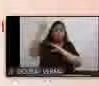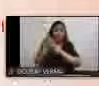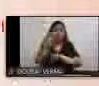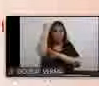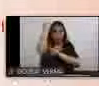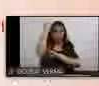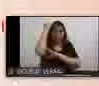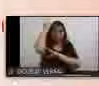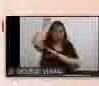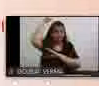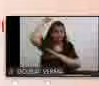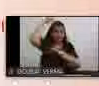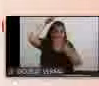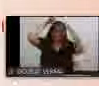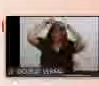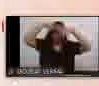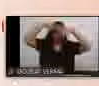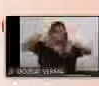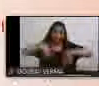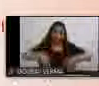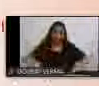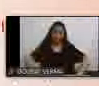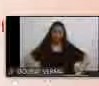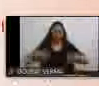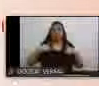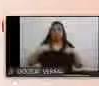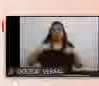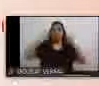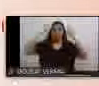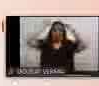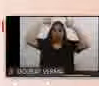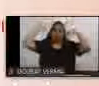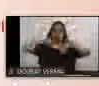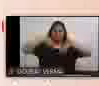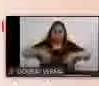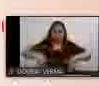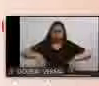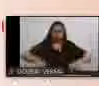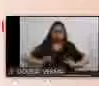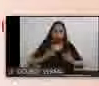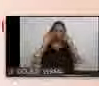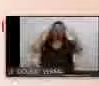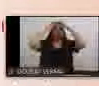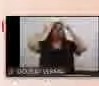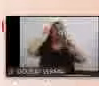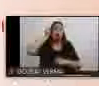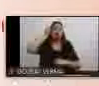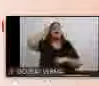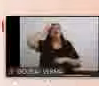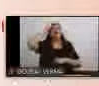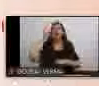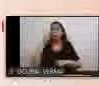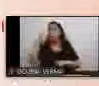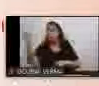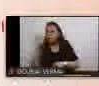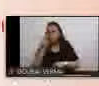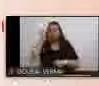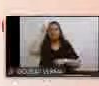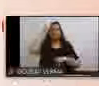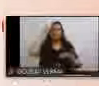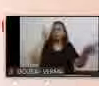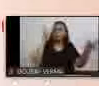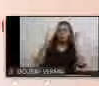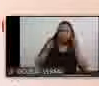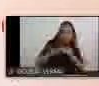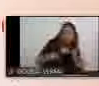jo wiring hai jiske through message jata hai aur aata hai wo bahut flexible hota hai. That is neural wiring